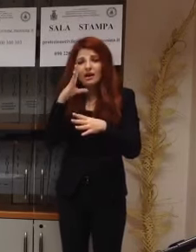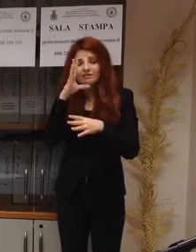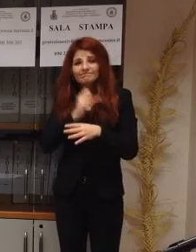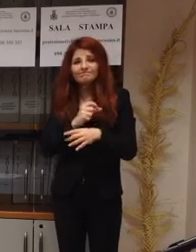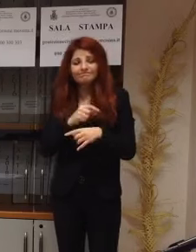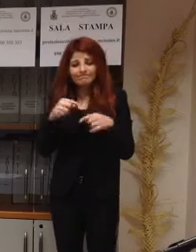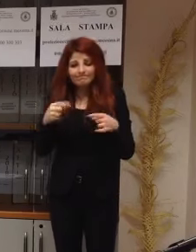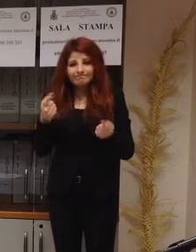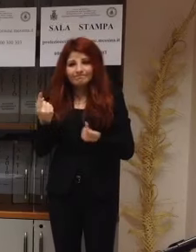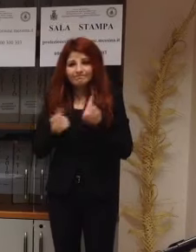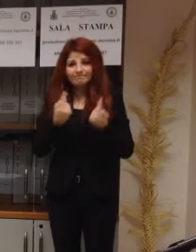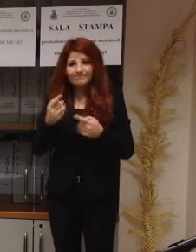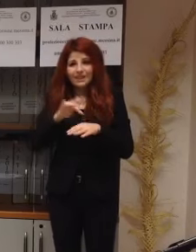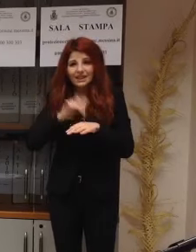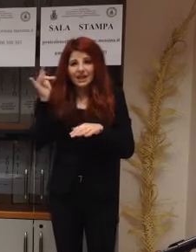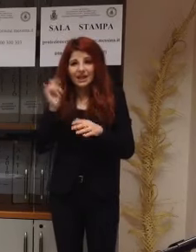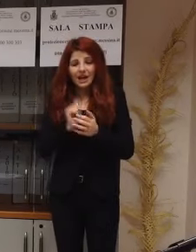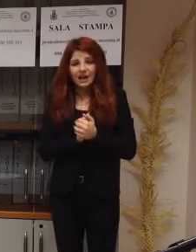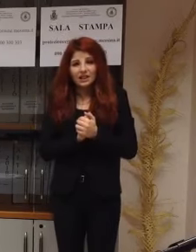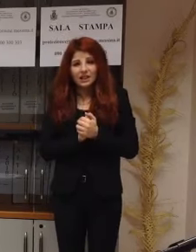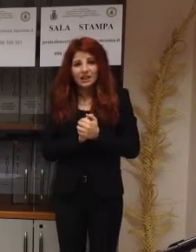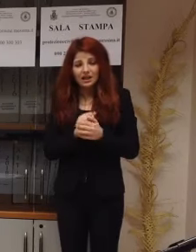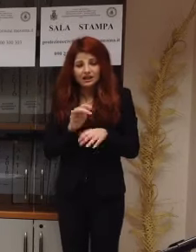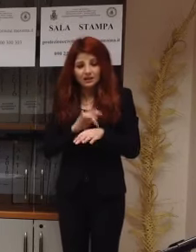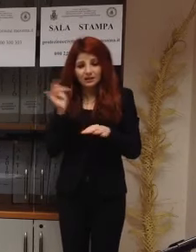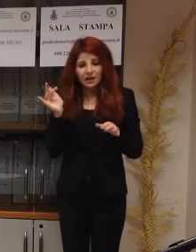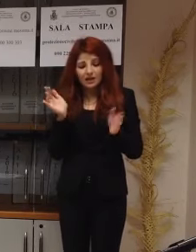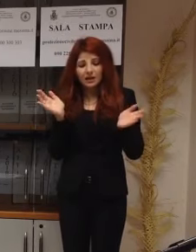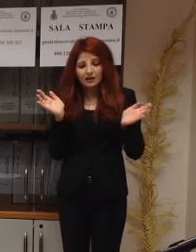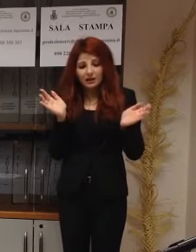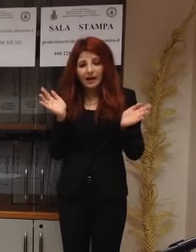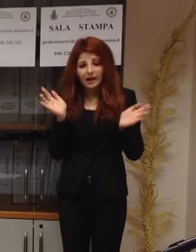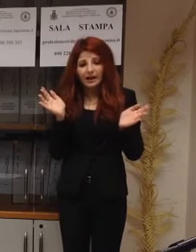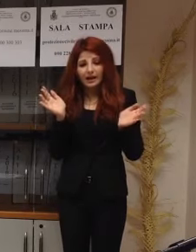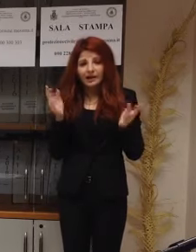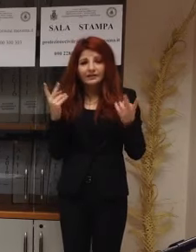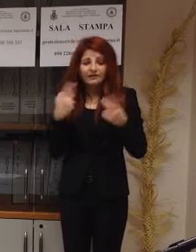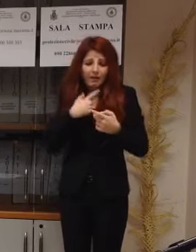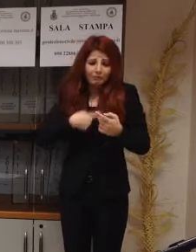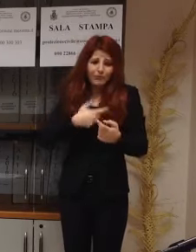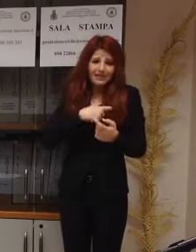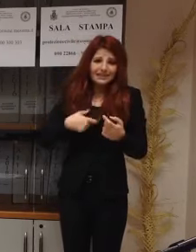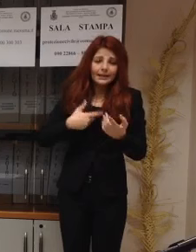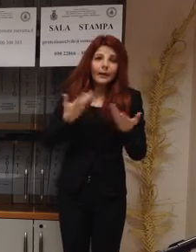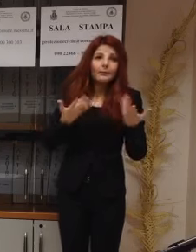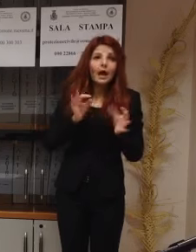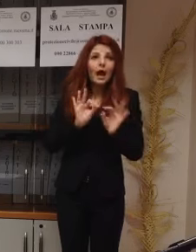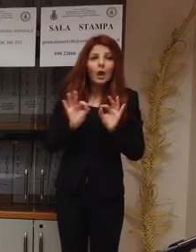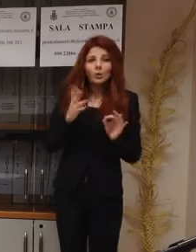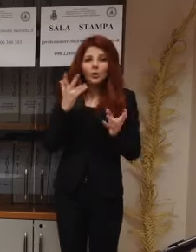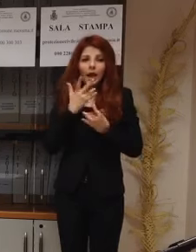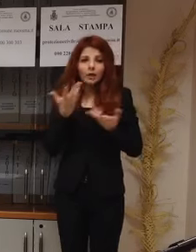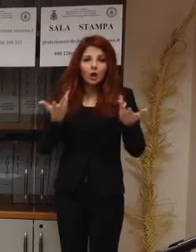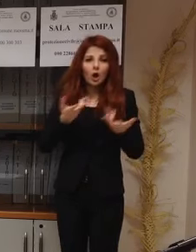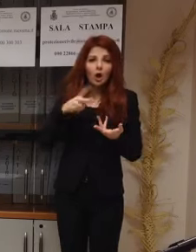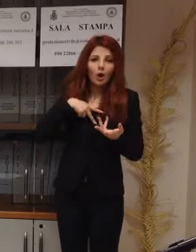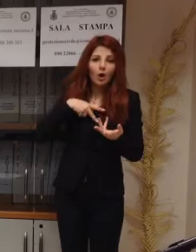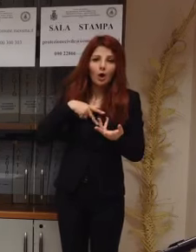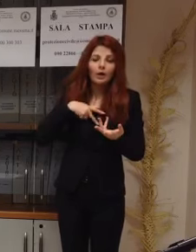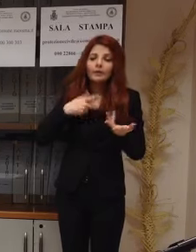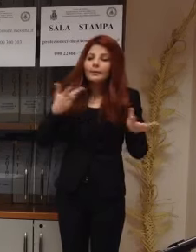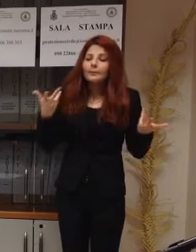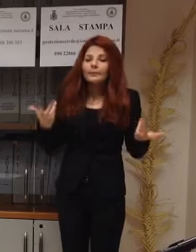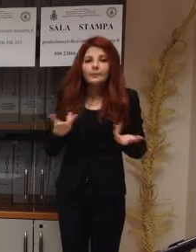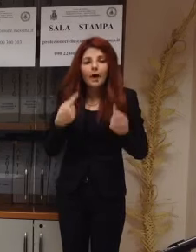dove dobbiamo comunque, al di là degli strafalcioni personali del sindaco, bisogna comunque stare uniti